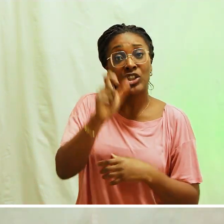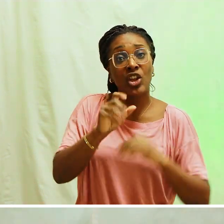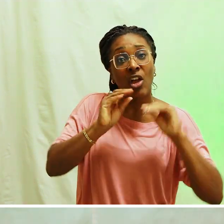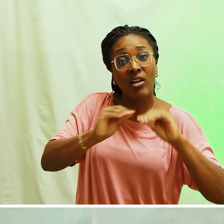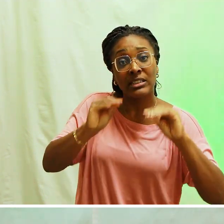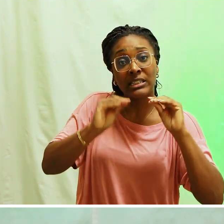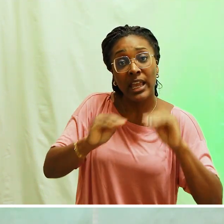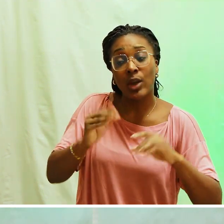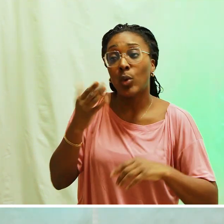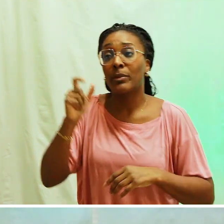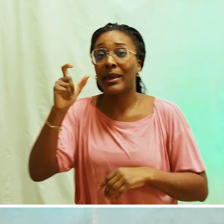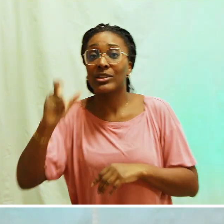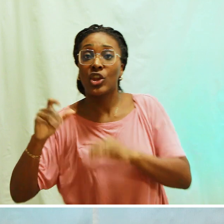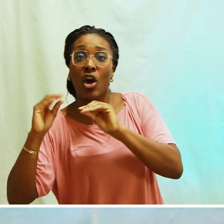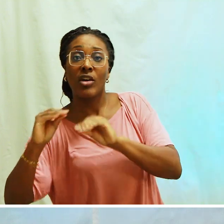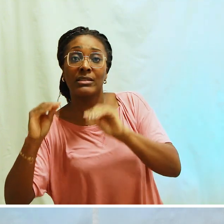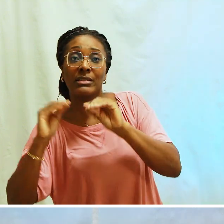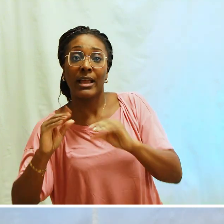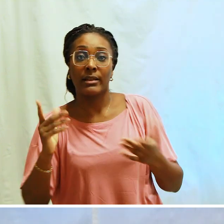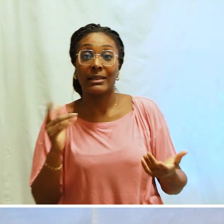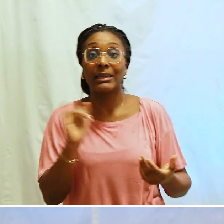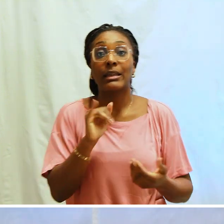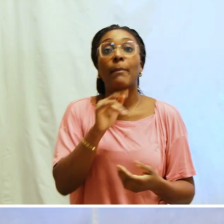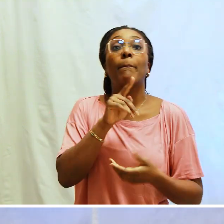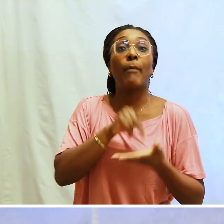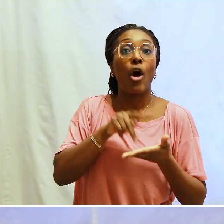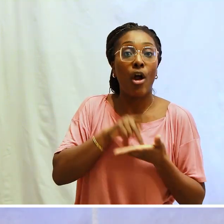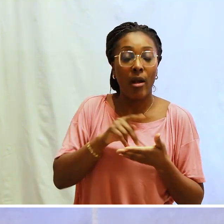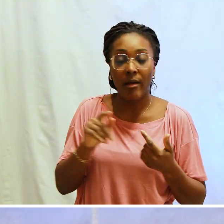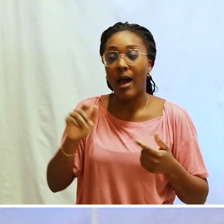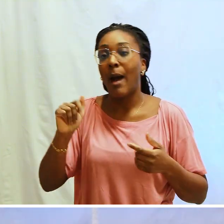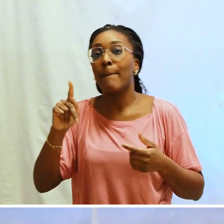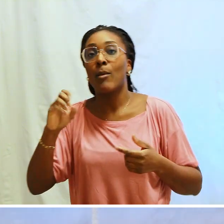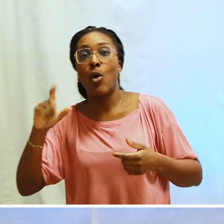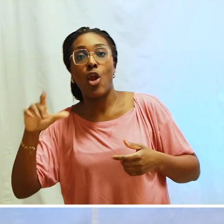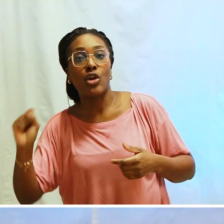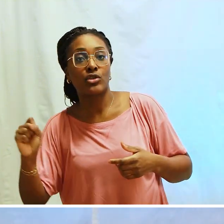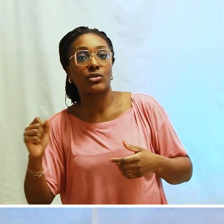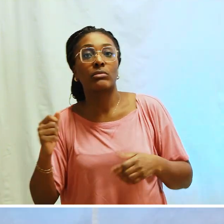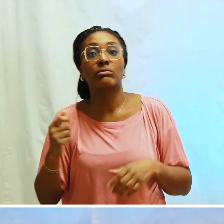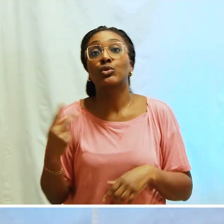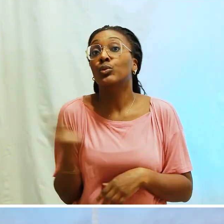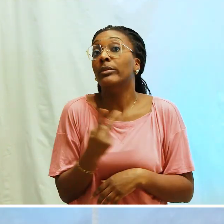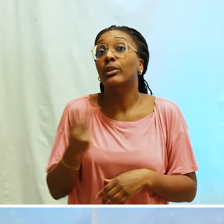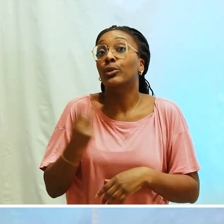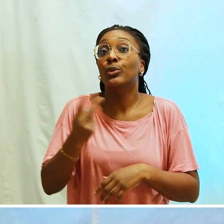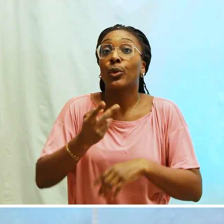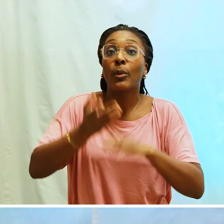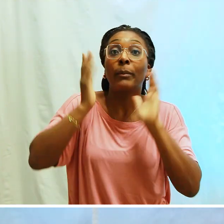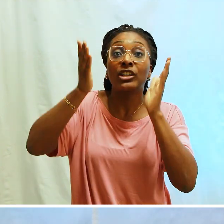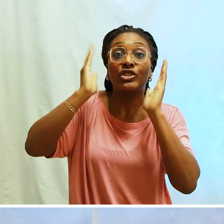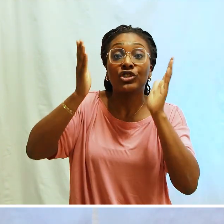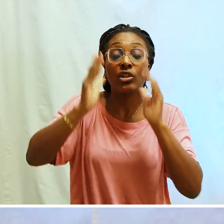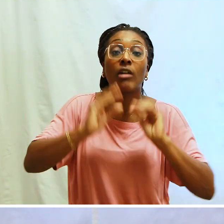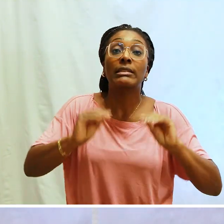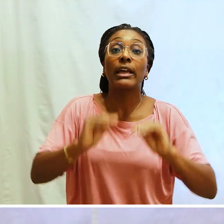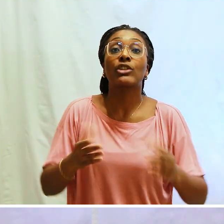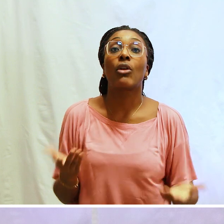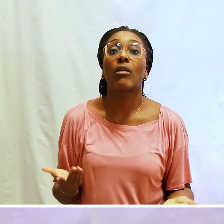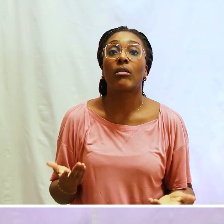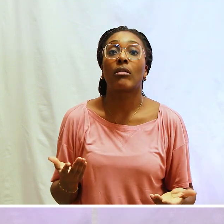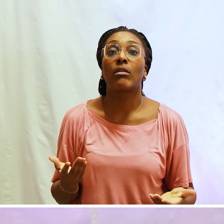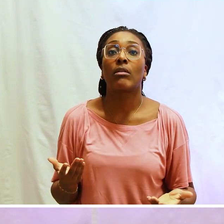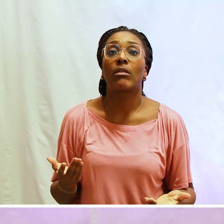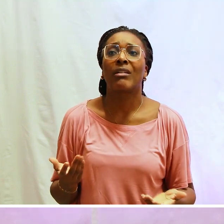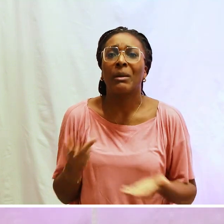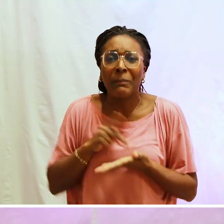venues vous apporter la parole. Donc il parle de Paul et d'Apollos, deux prédicateurs et enseignants, et il leur dit, vous vous rendez